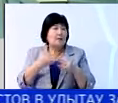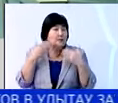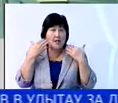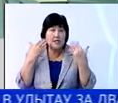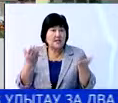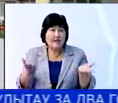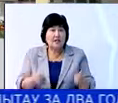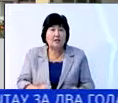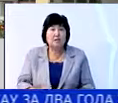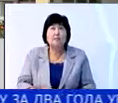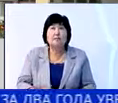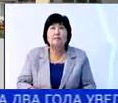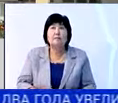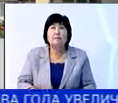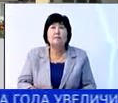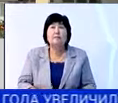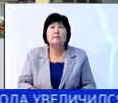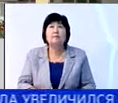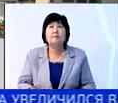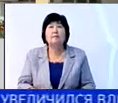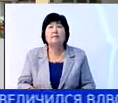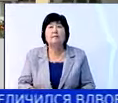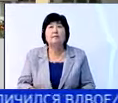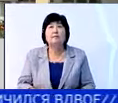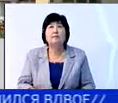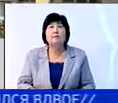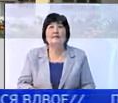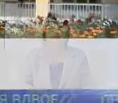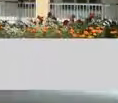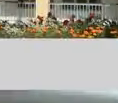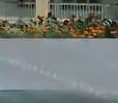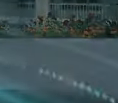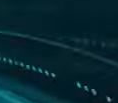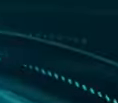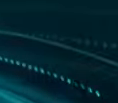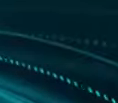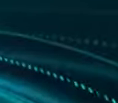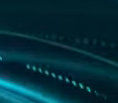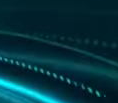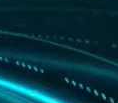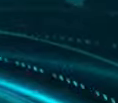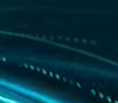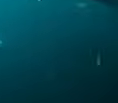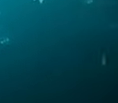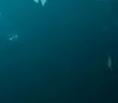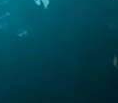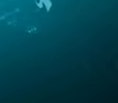неизвестны. Алина Параджанах, Ханалиев, Досхан Сатпай, телеканал «Кызылорда».